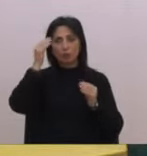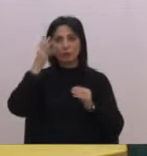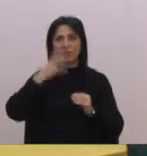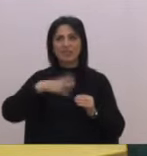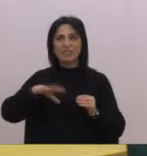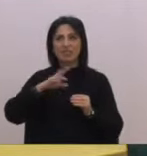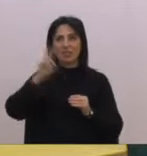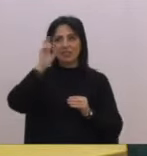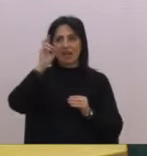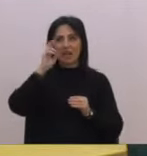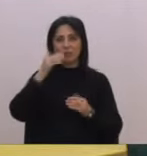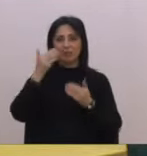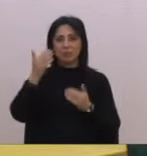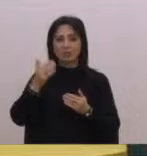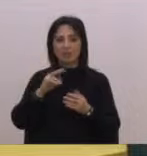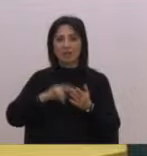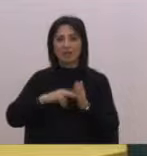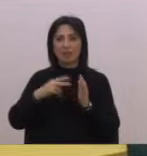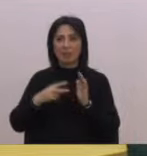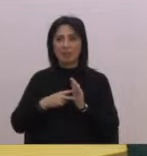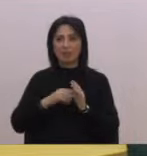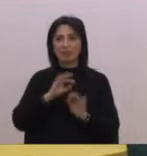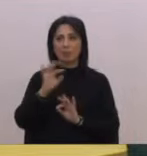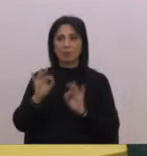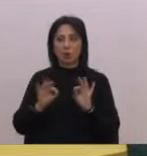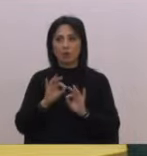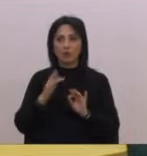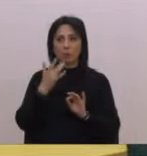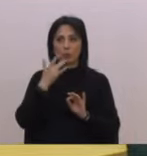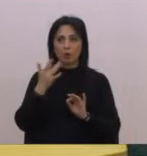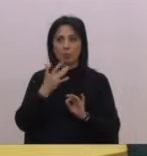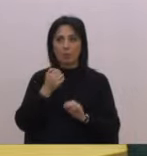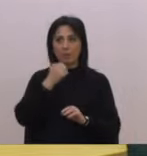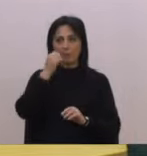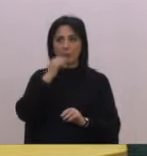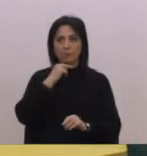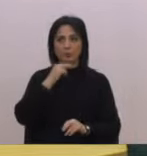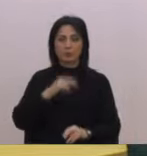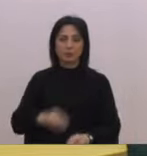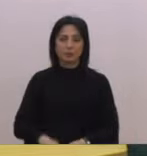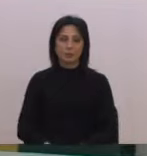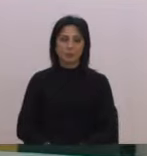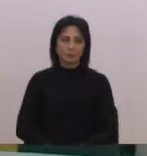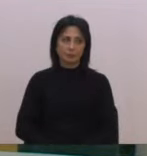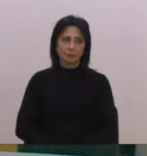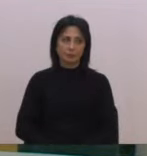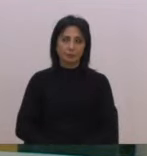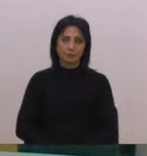საქართველოს ხელისუფლების მიერ დაგეგმილ პროექტებზე და პოლიტიკებს. მადლობთ ყურადღებისთვის.